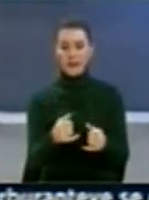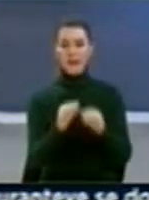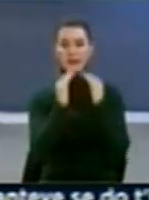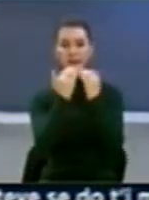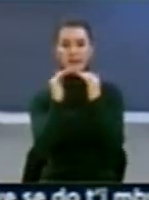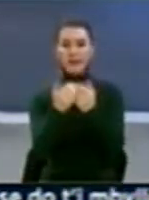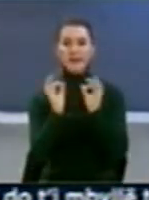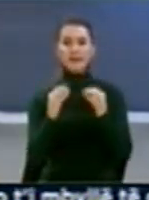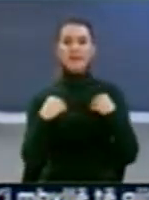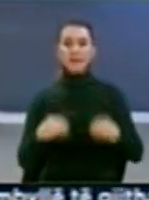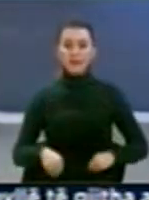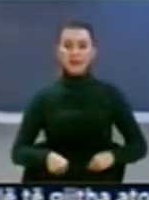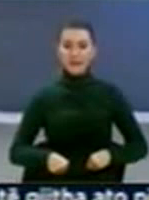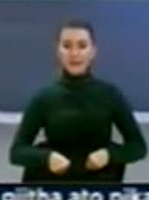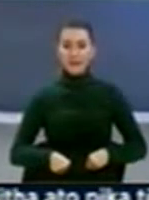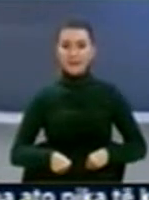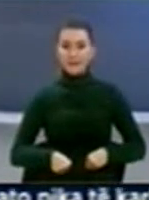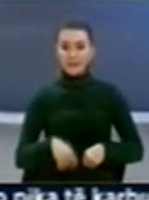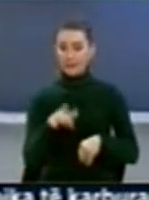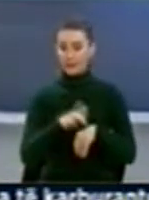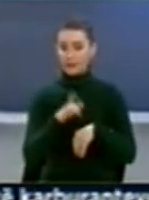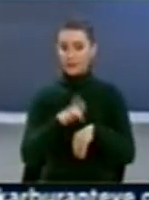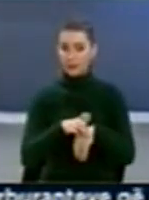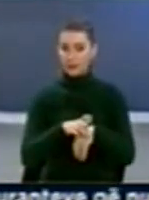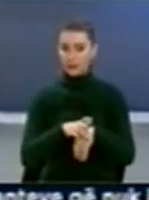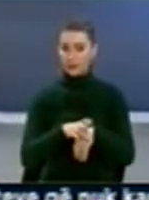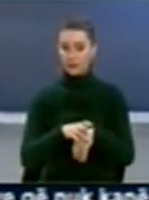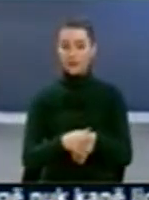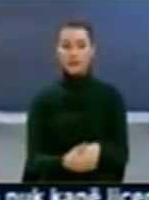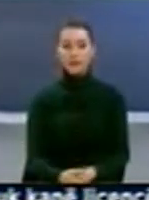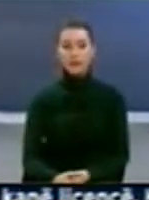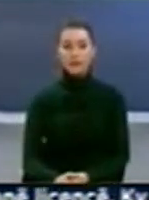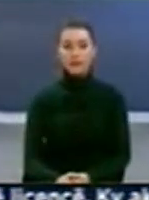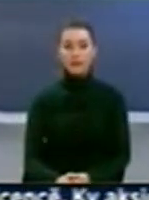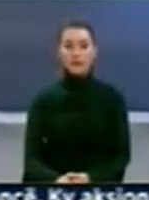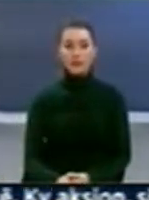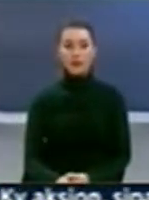profesionistëve shëndetësor, dhe nëse po, cilat janë formuar deri më tani?